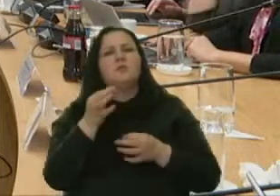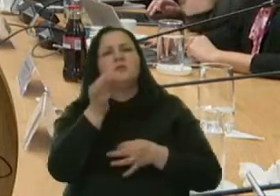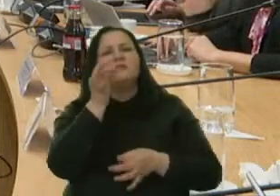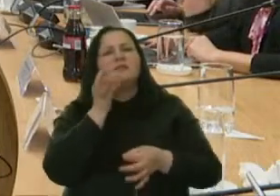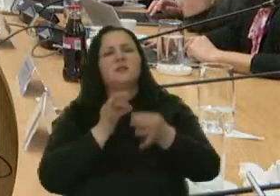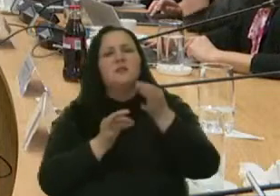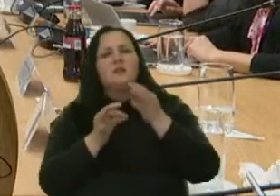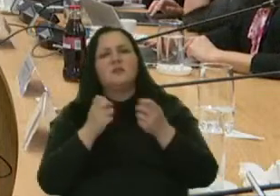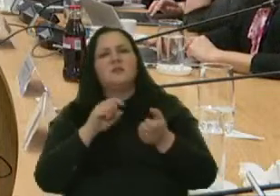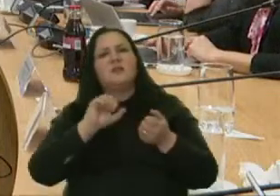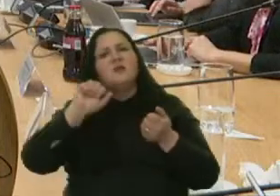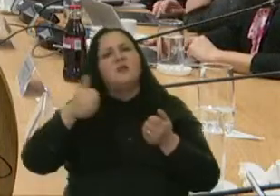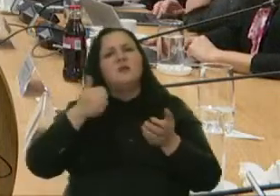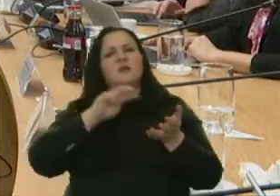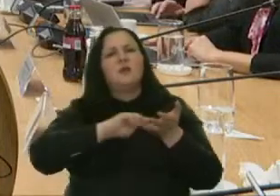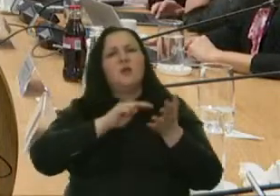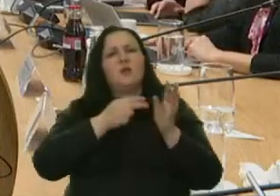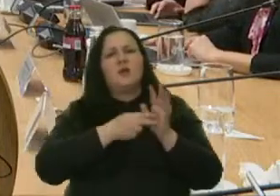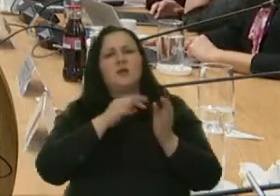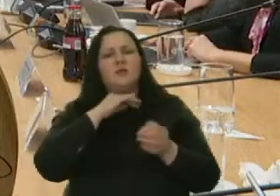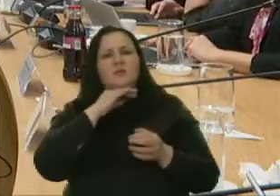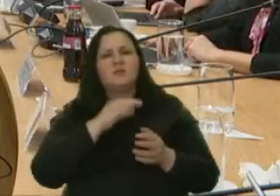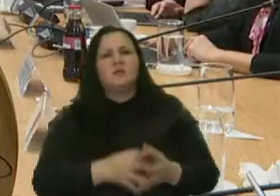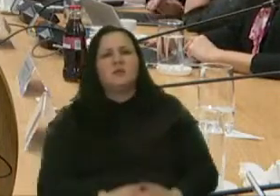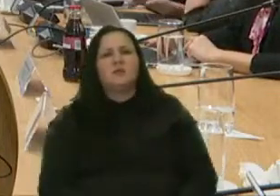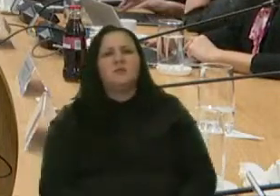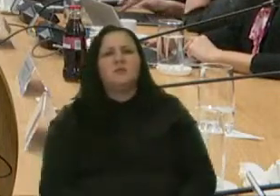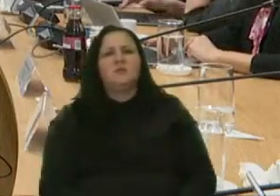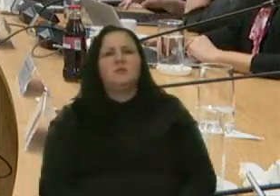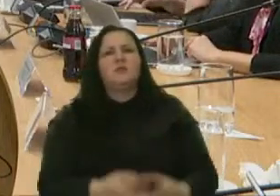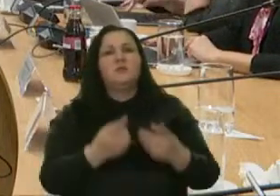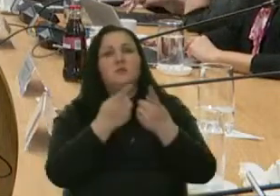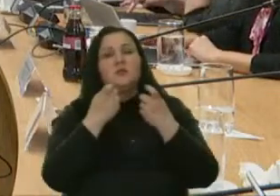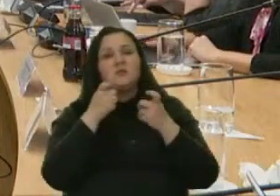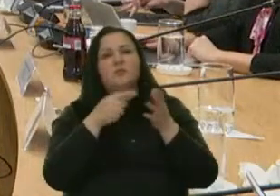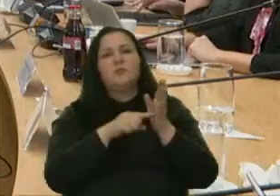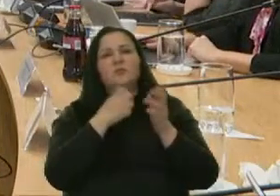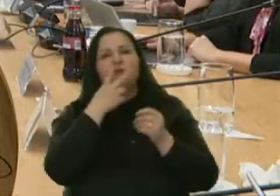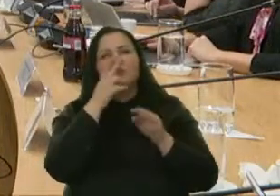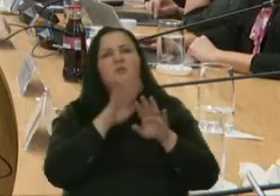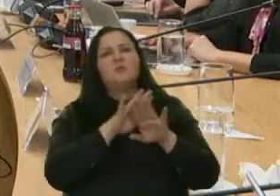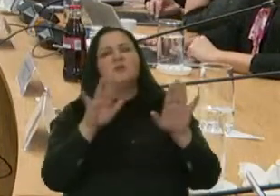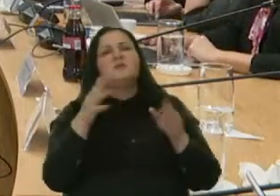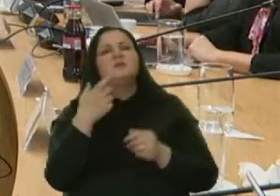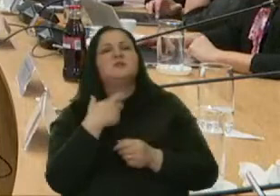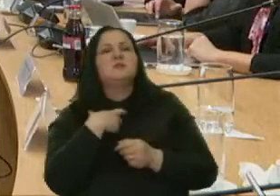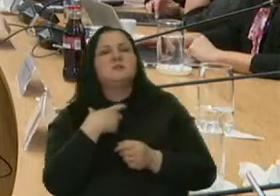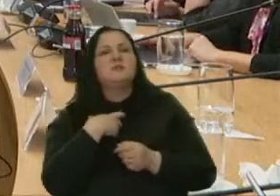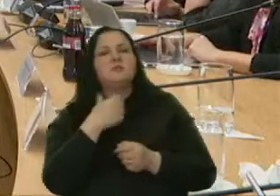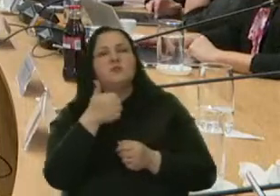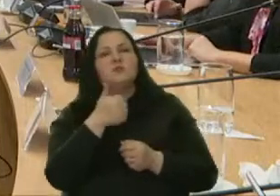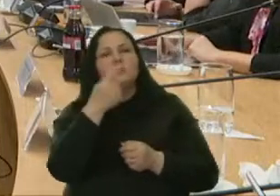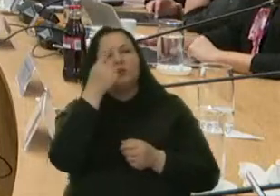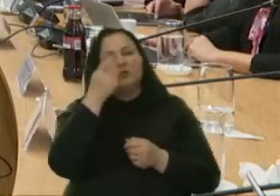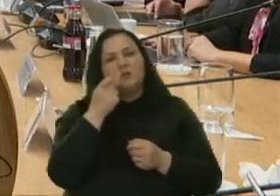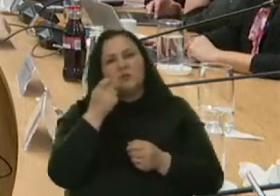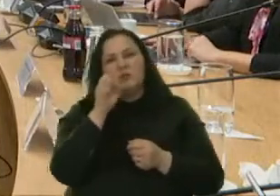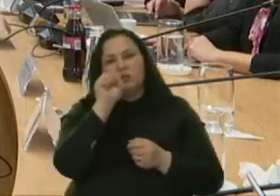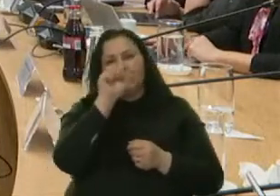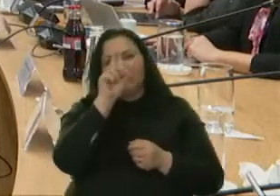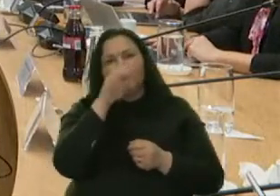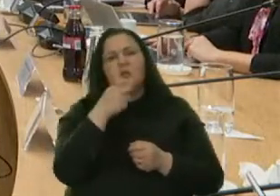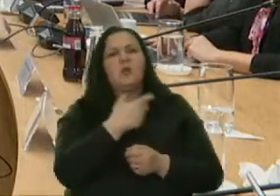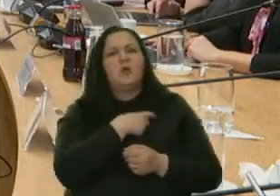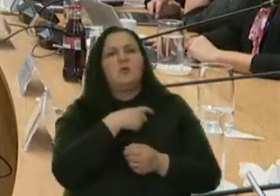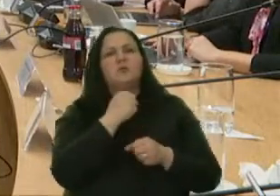în reorganizare administrativă și din acest punct de vedere doar s ar putea ca unul dintre sporurile de condiții de